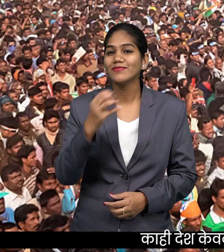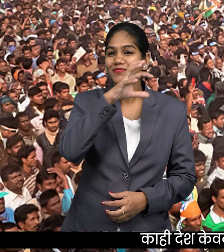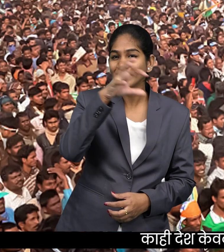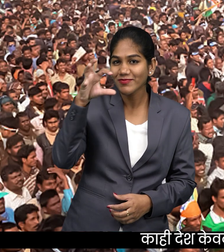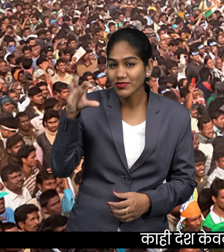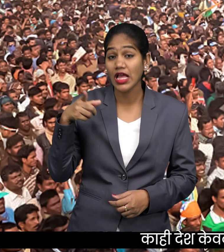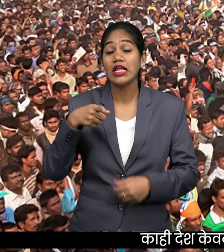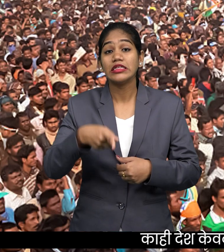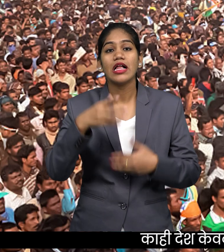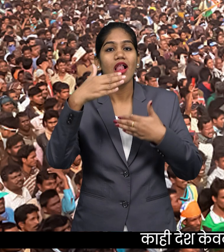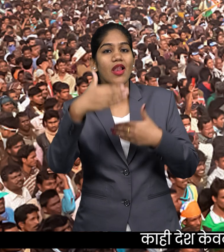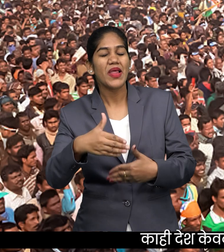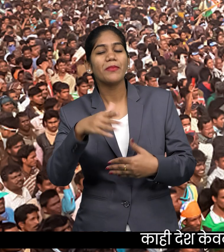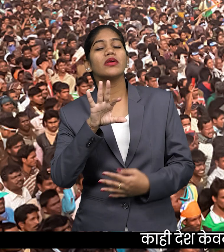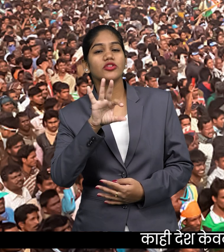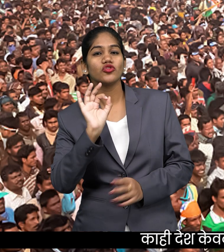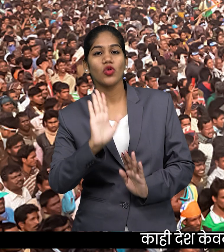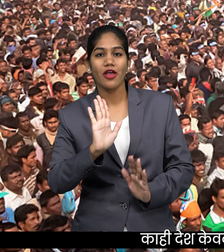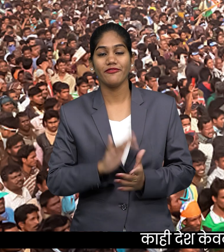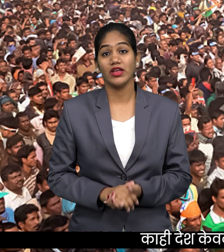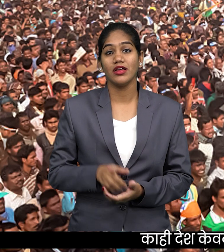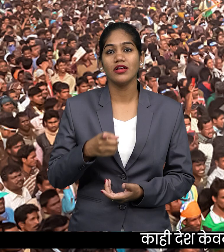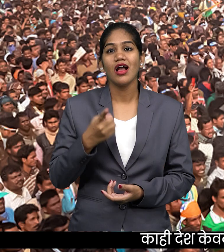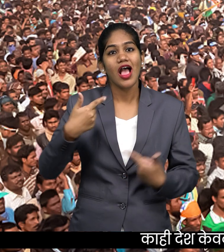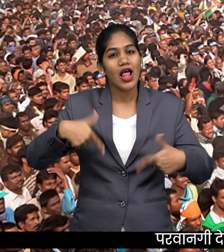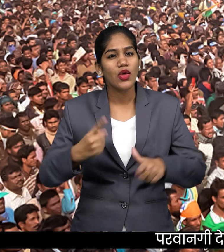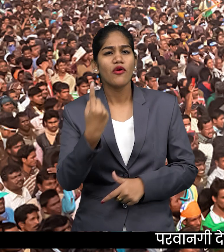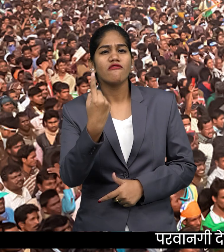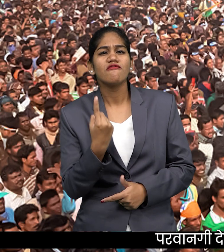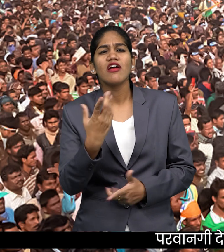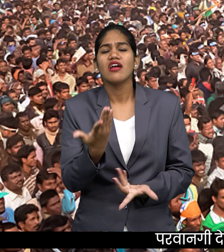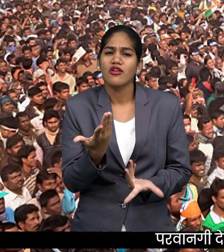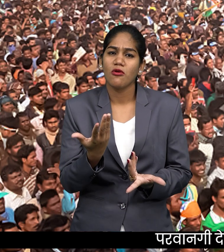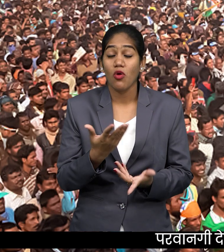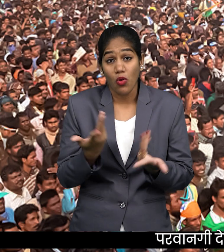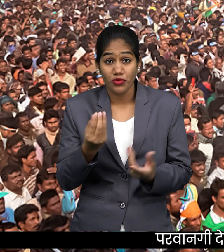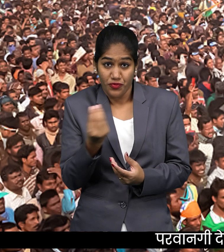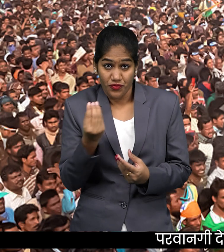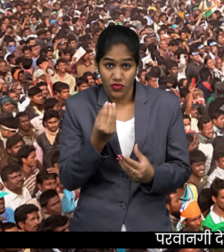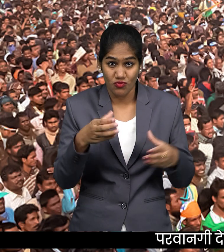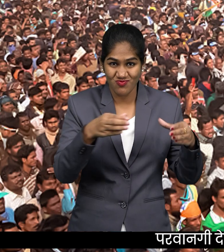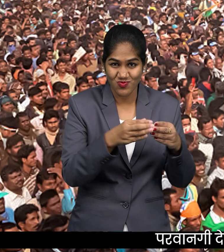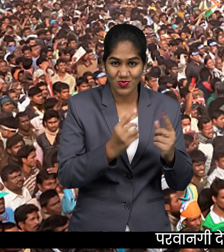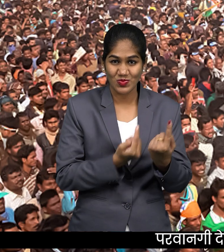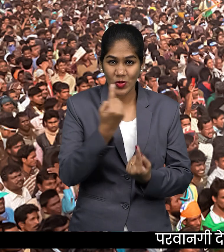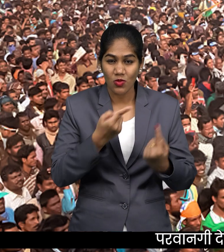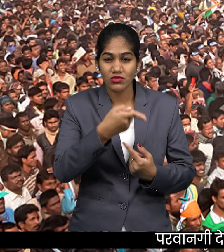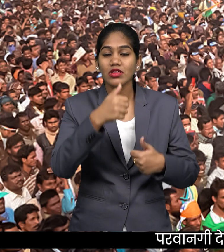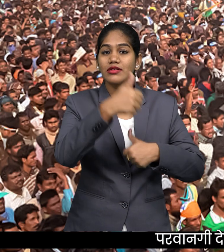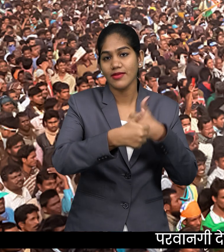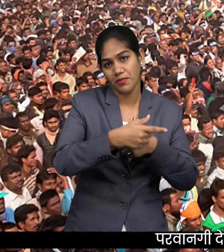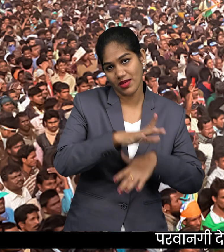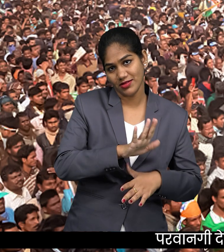काही देश केवळ काही पक्षांना स्पर्धा करण्याची परवानगी देऊन निवडी मर्यादित करतात.